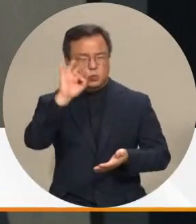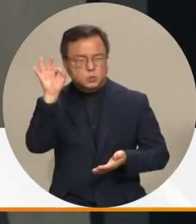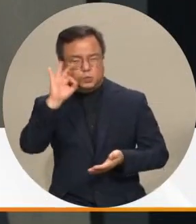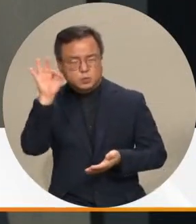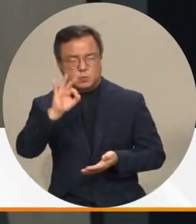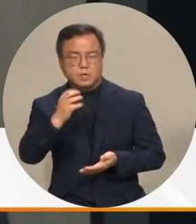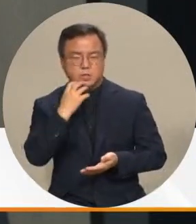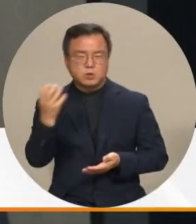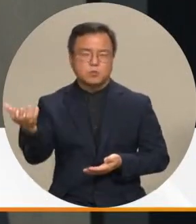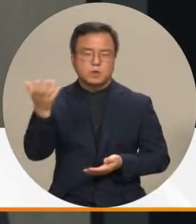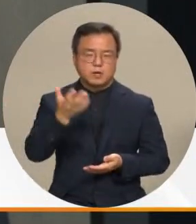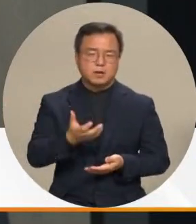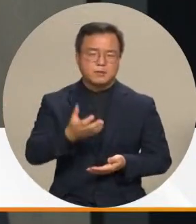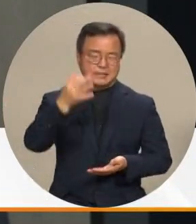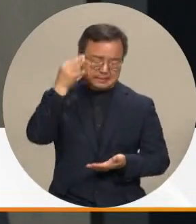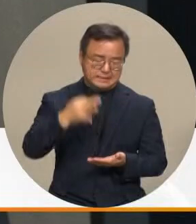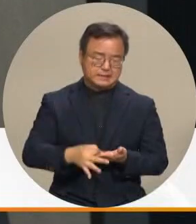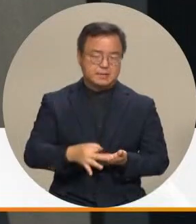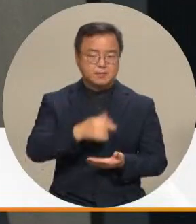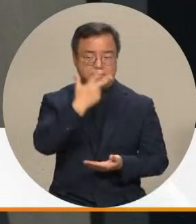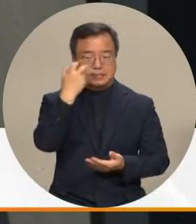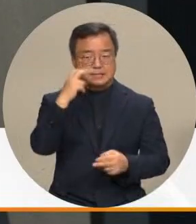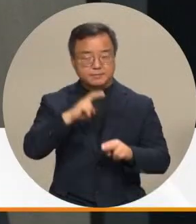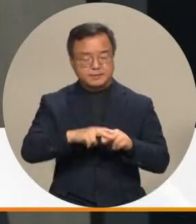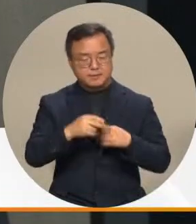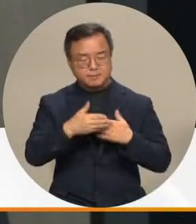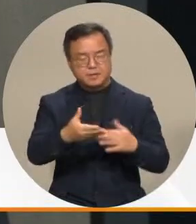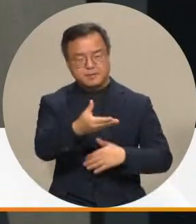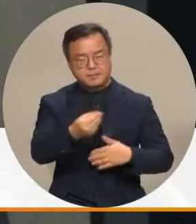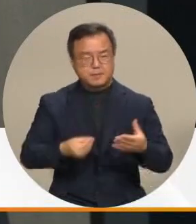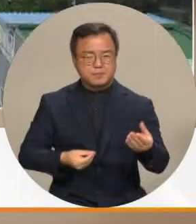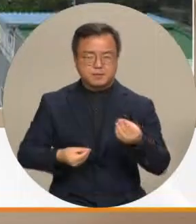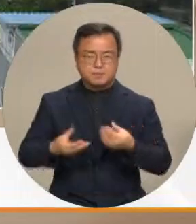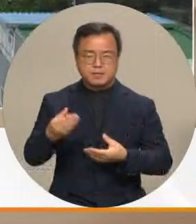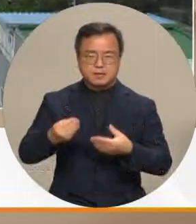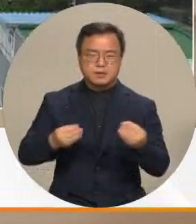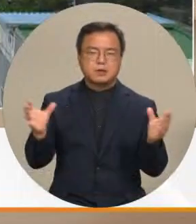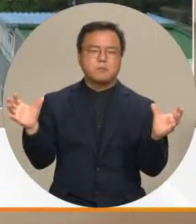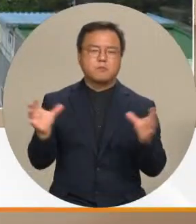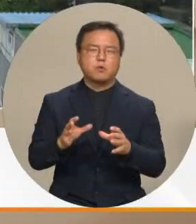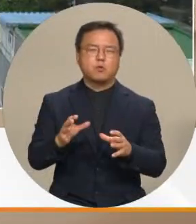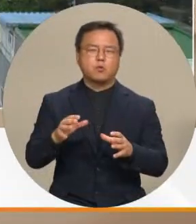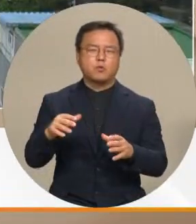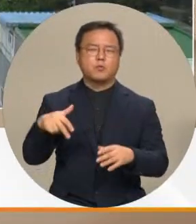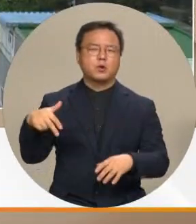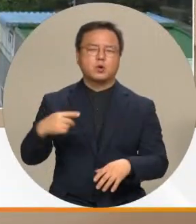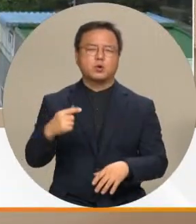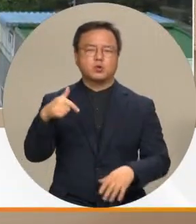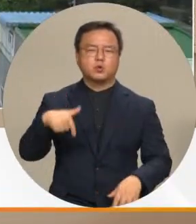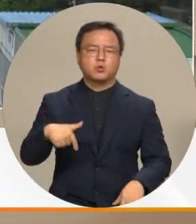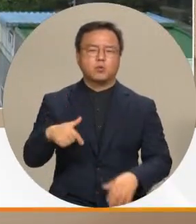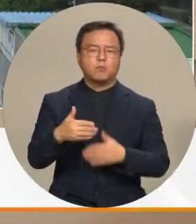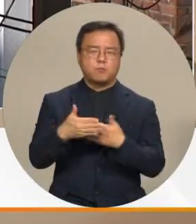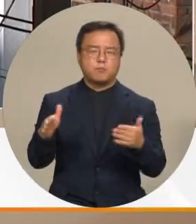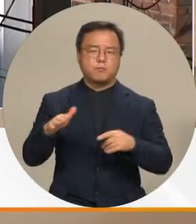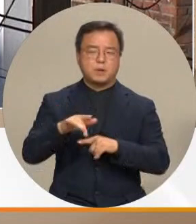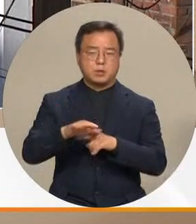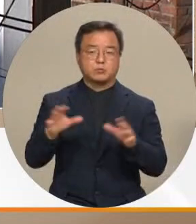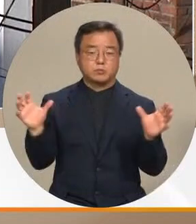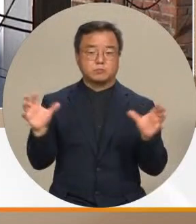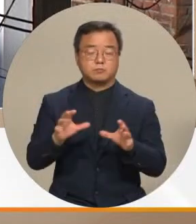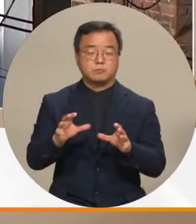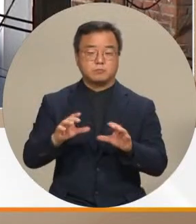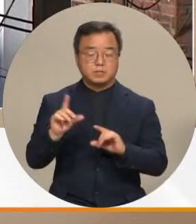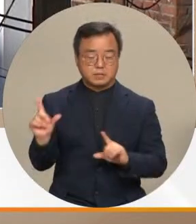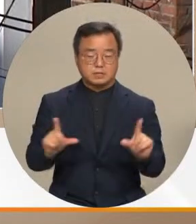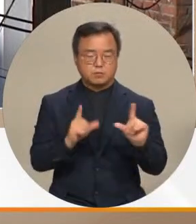와서 가장 값싼 잠자리를 구하기 위해 옹기종기 모인 곳이 바로 쪽방촌이 형성되었습니다 일상생활의 필수적으로